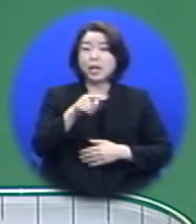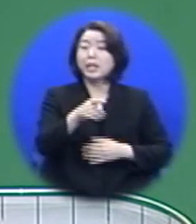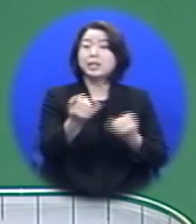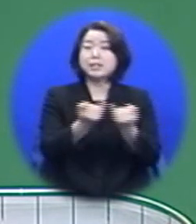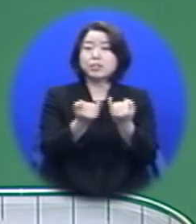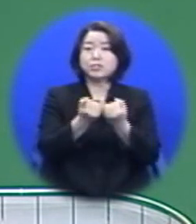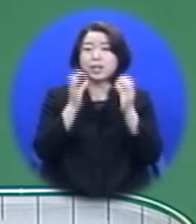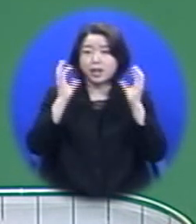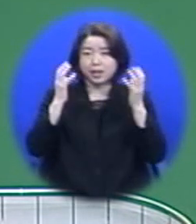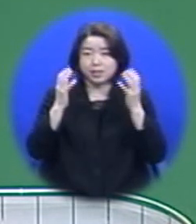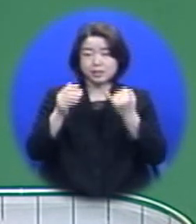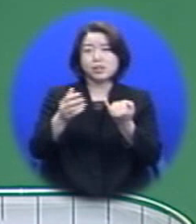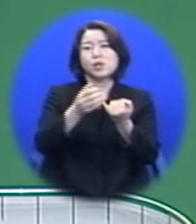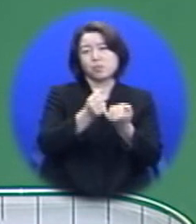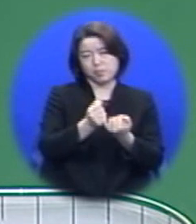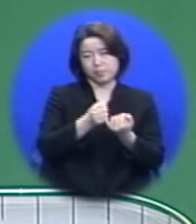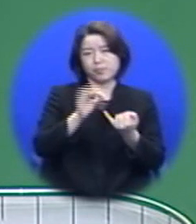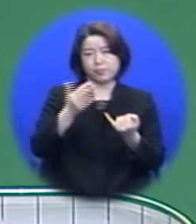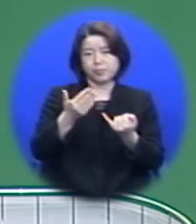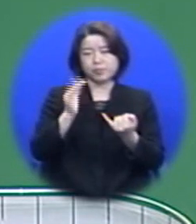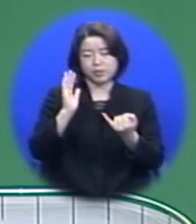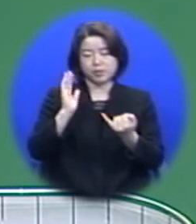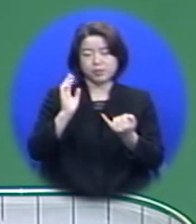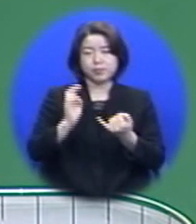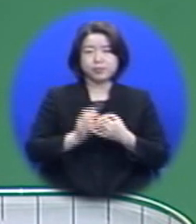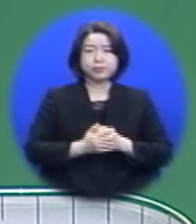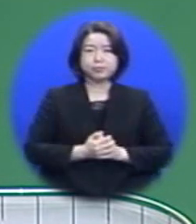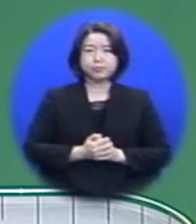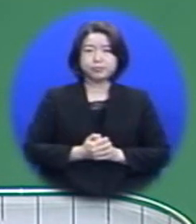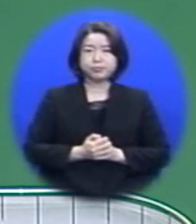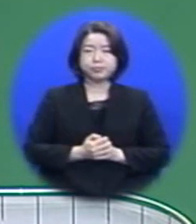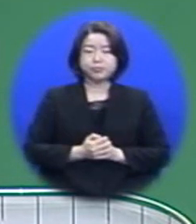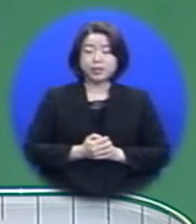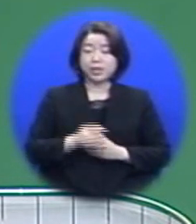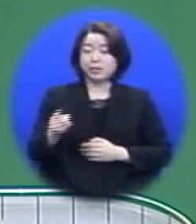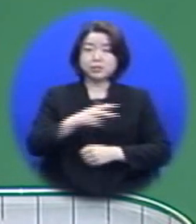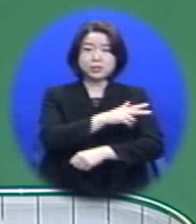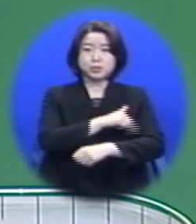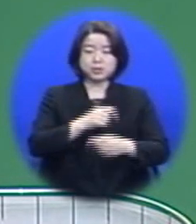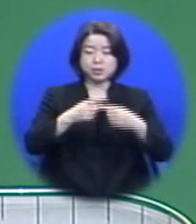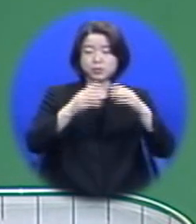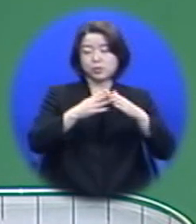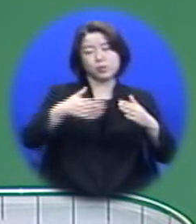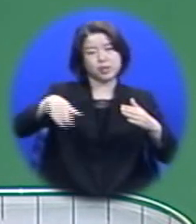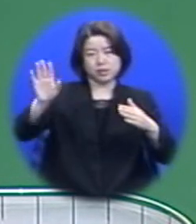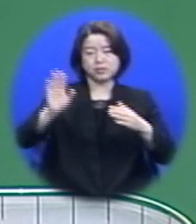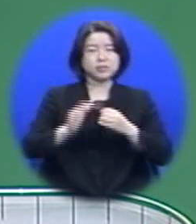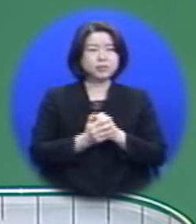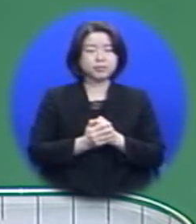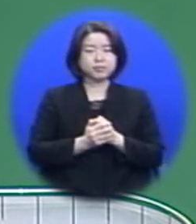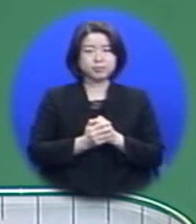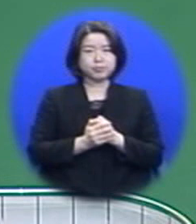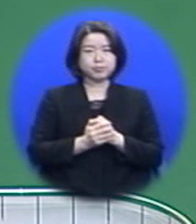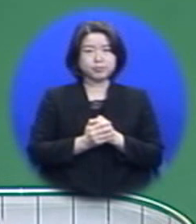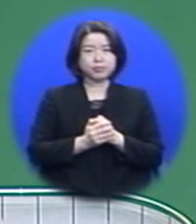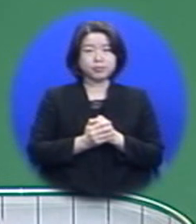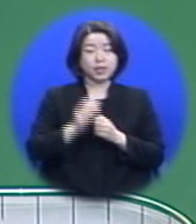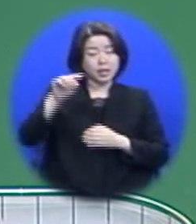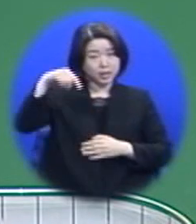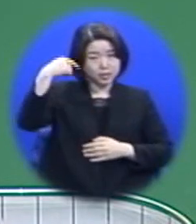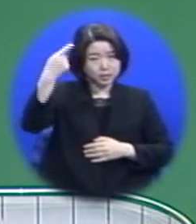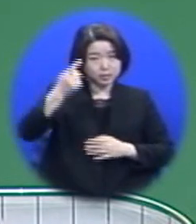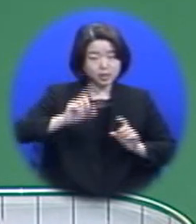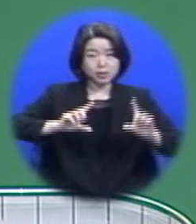아이를 붙잡을 수밖에 없습니다 그 집사님은 그냥 교회를 나갔습니다 그다음날